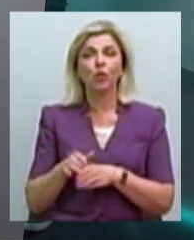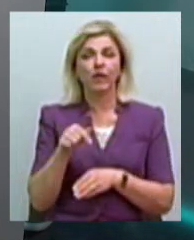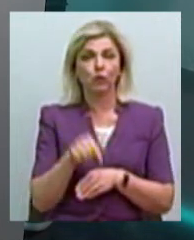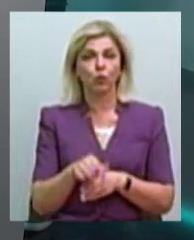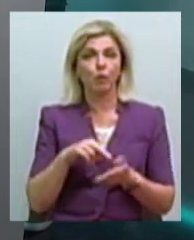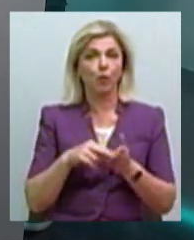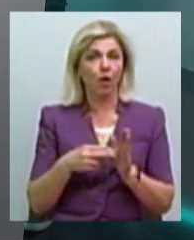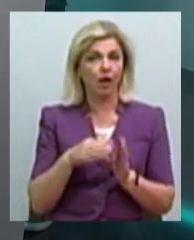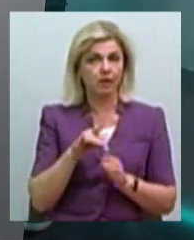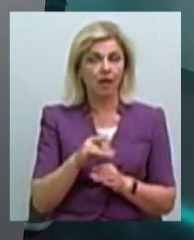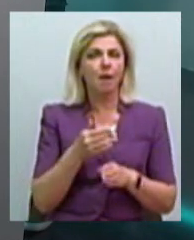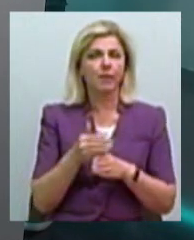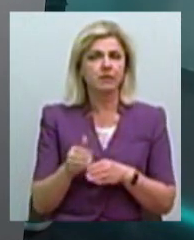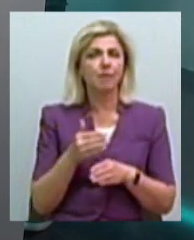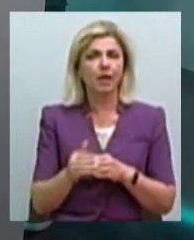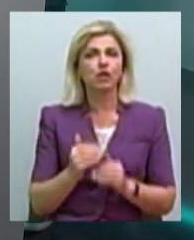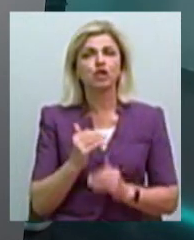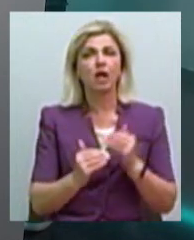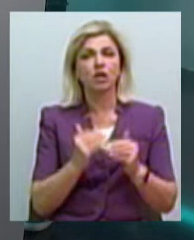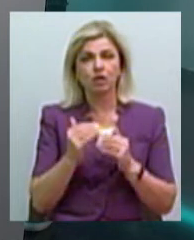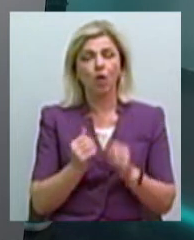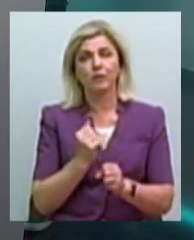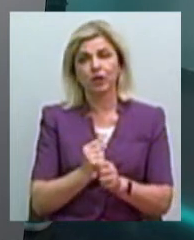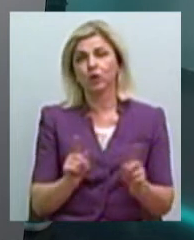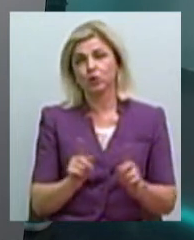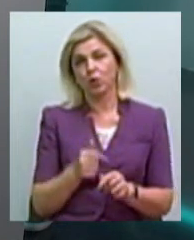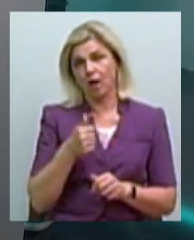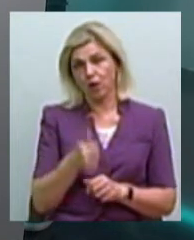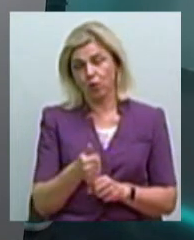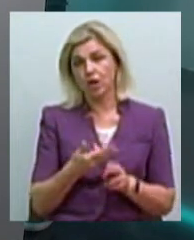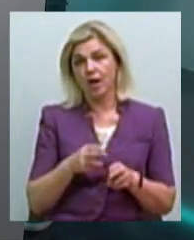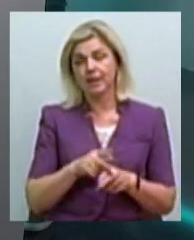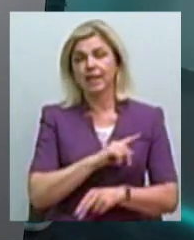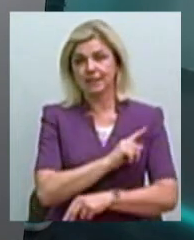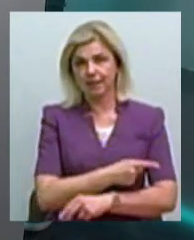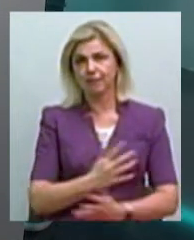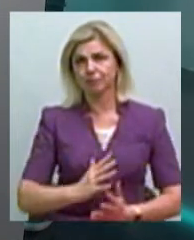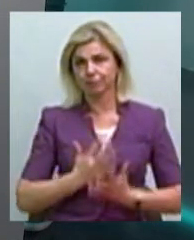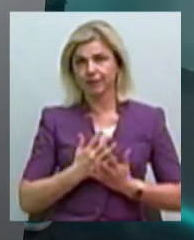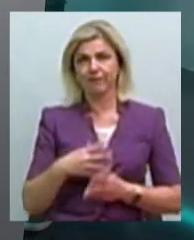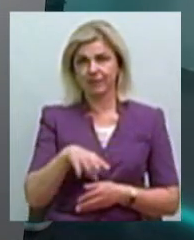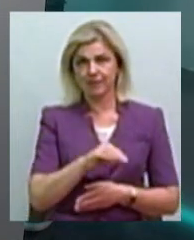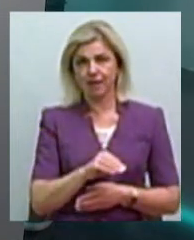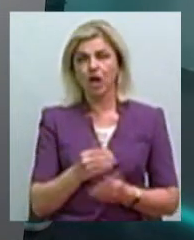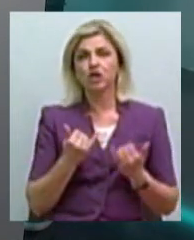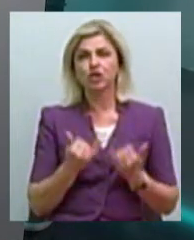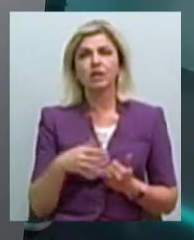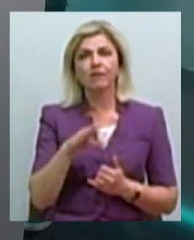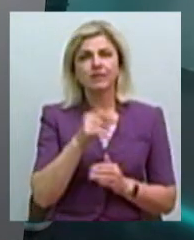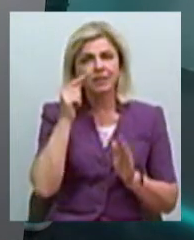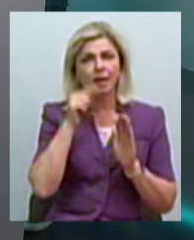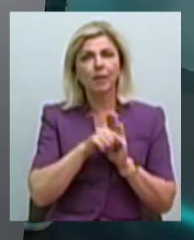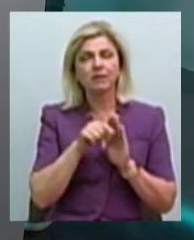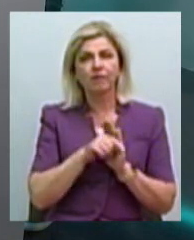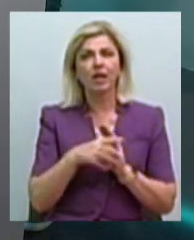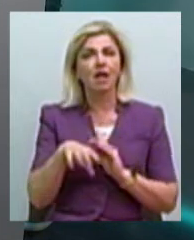и постепенно, шаг за шагом, делать что-то хорошее. Причем, кстати, это очень сильно заряжает всех. Вот в данный момент все очень замотивированы,